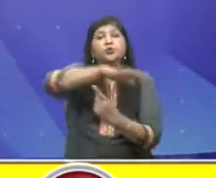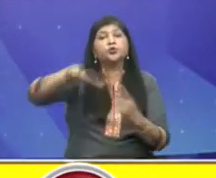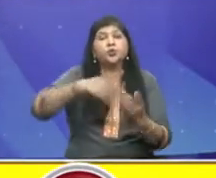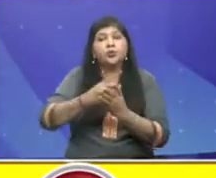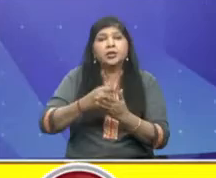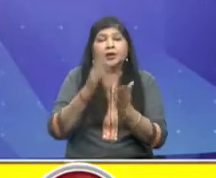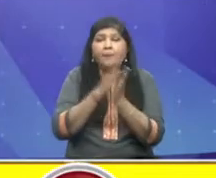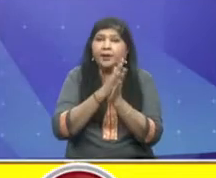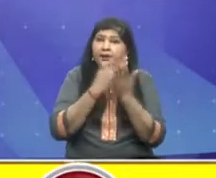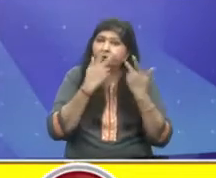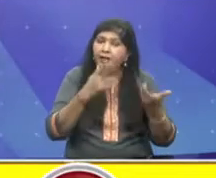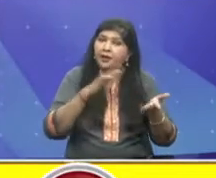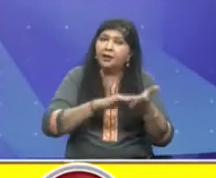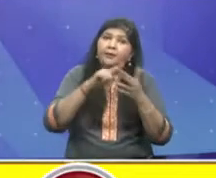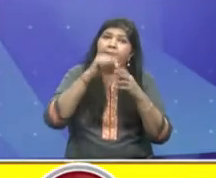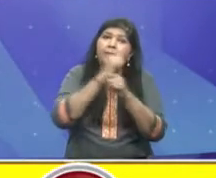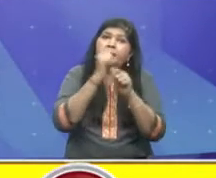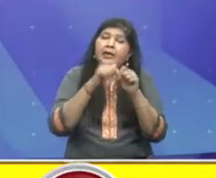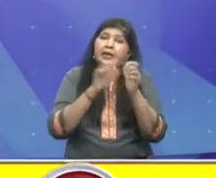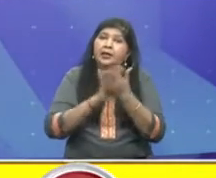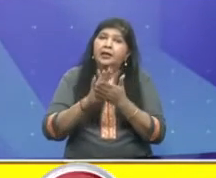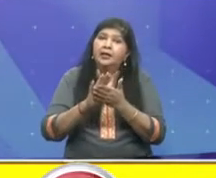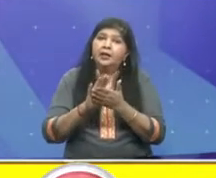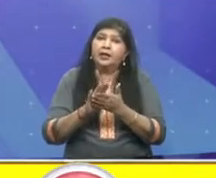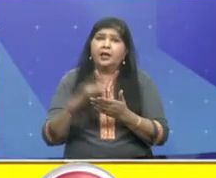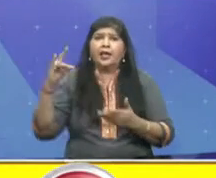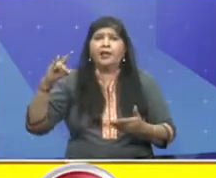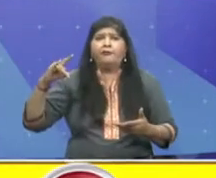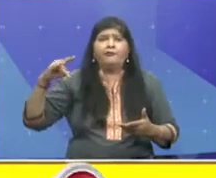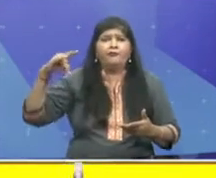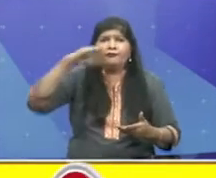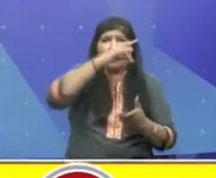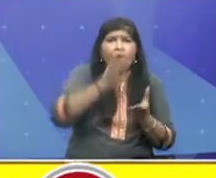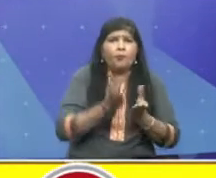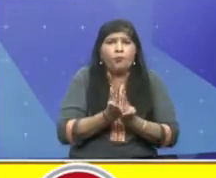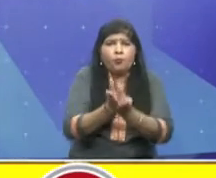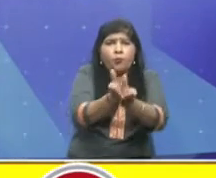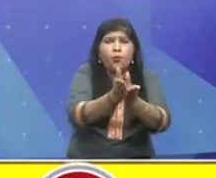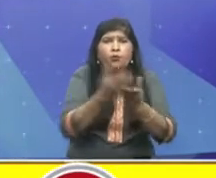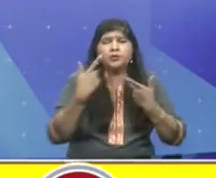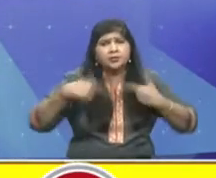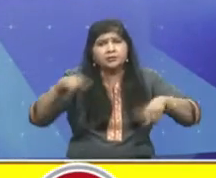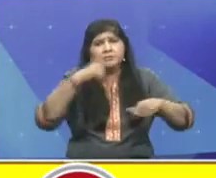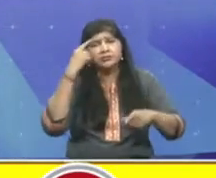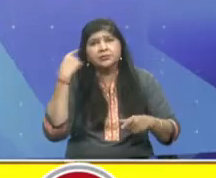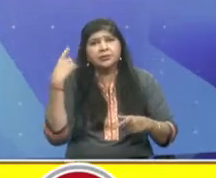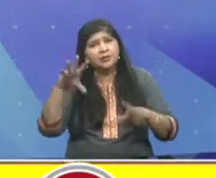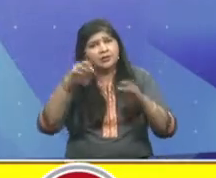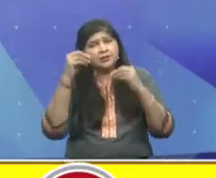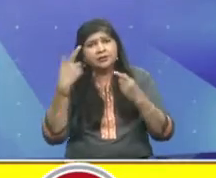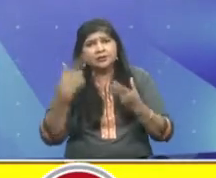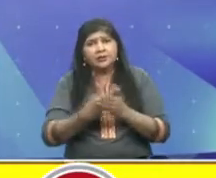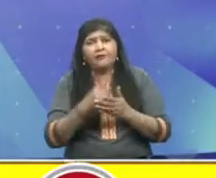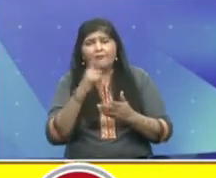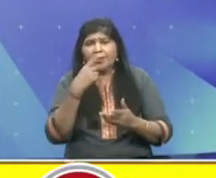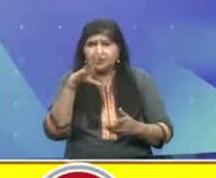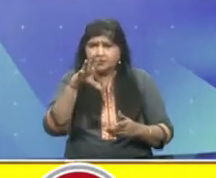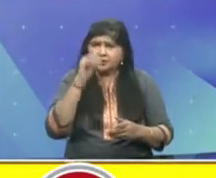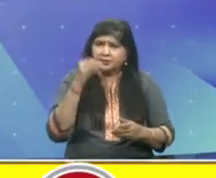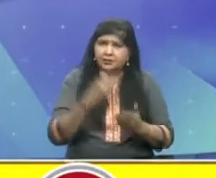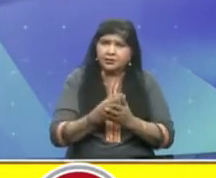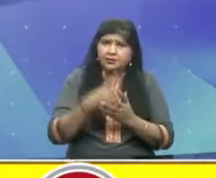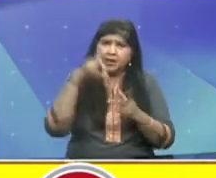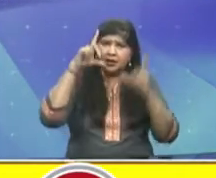था, मेघालय में एक फ्लाइंग बोट की तस्वीर खूब वायरल हो रही है। पहली ही नजर